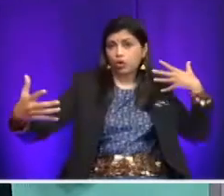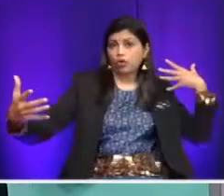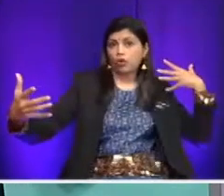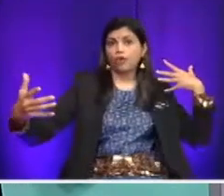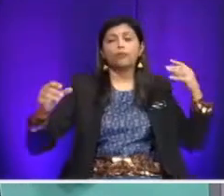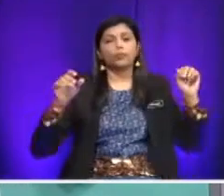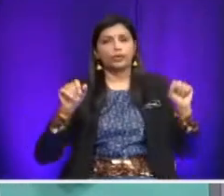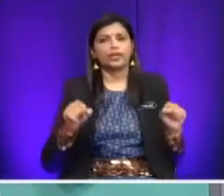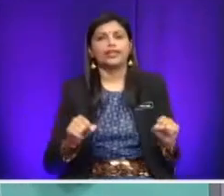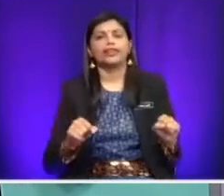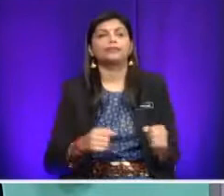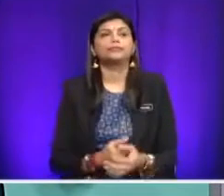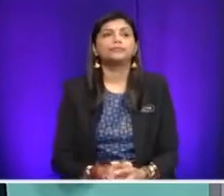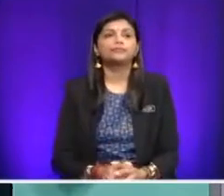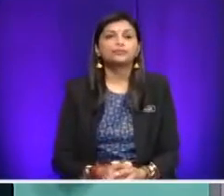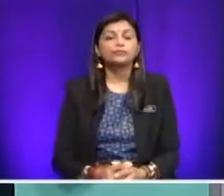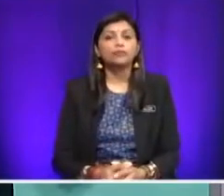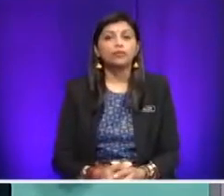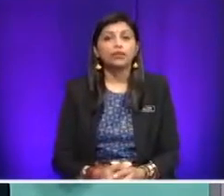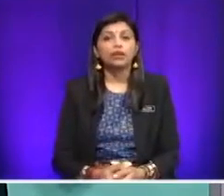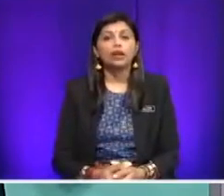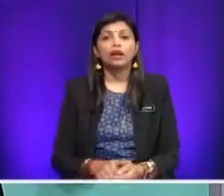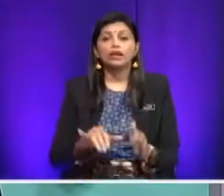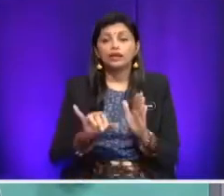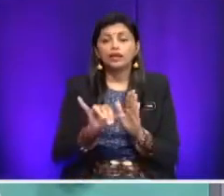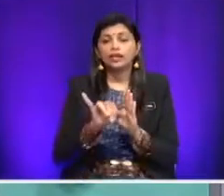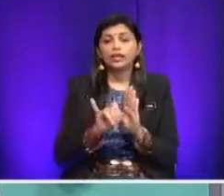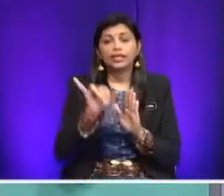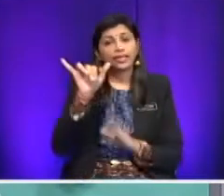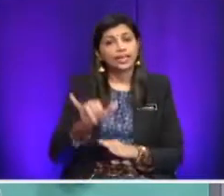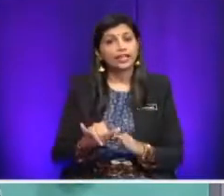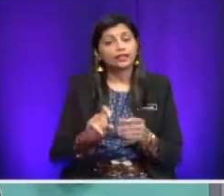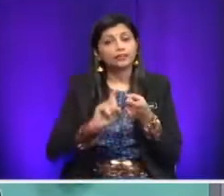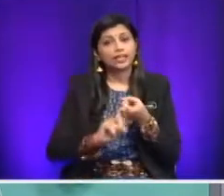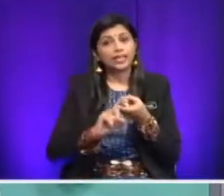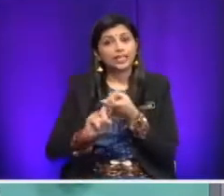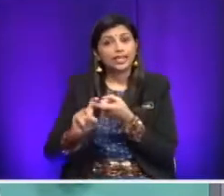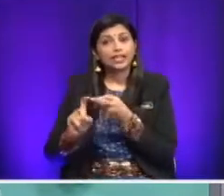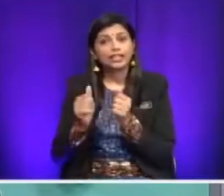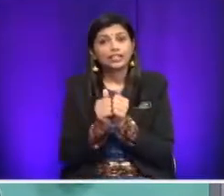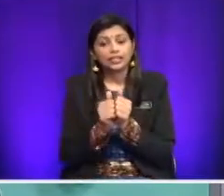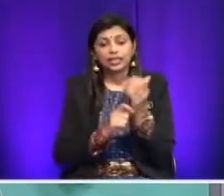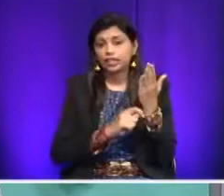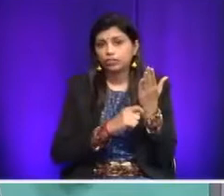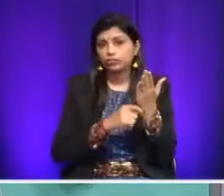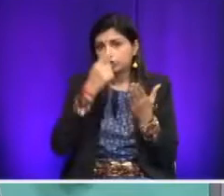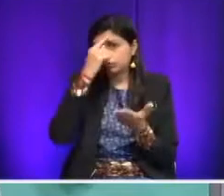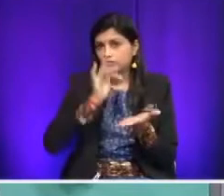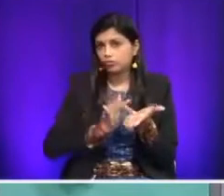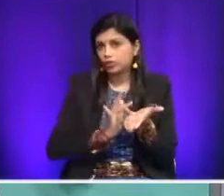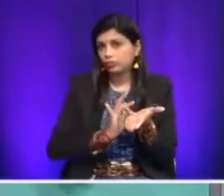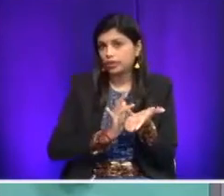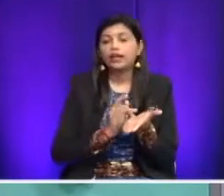bersama saya yang sebesar peledak adalah yang berkaitan dengan teknologi yang tinggi contohnya untuk untuk bidang pengobatan dan juga untuk bidang